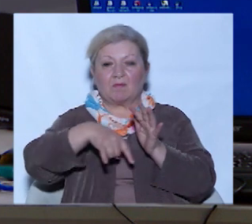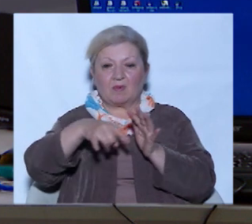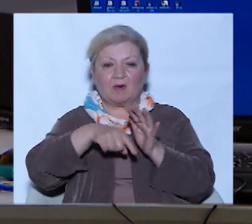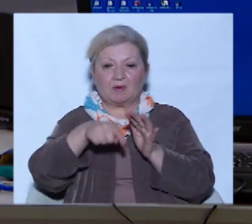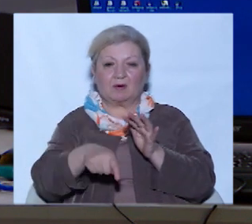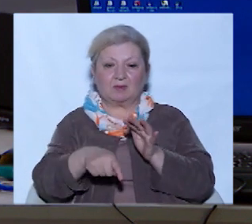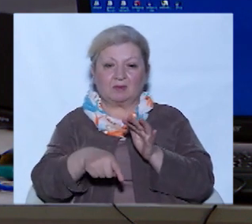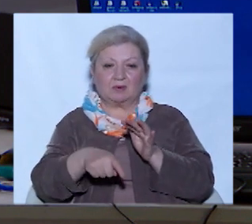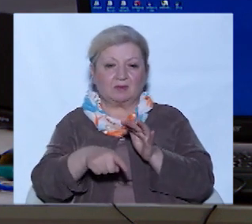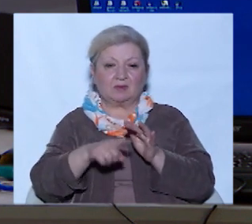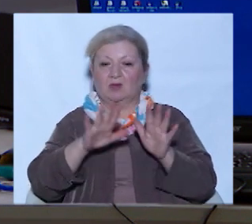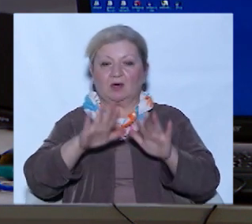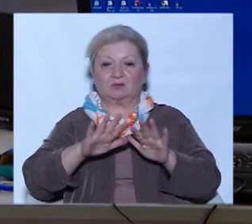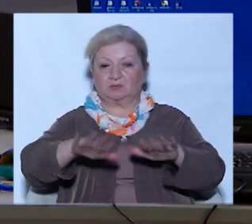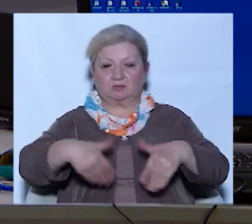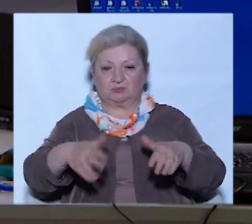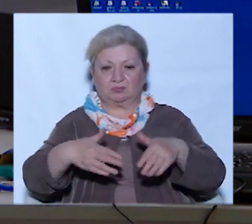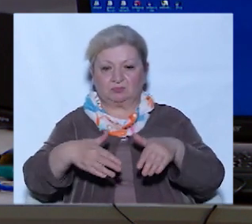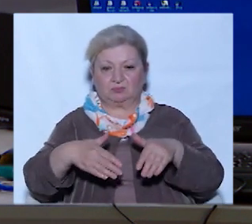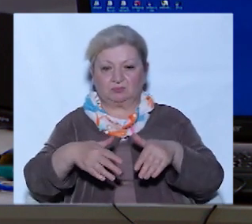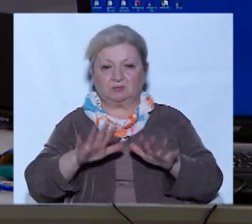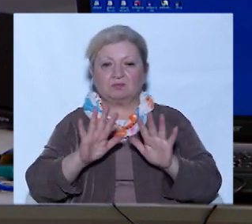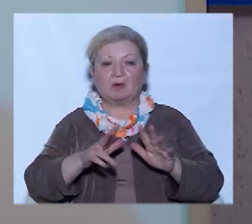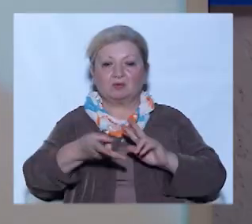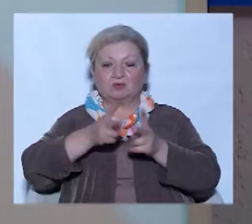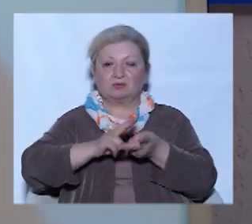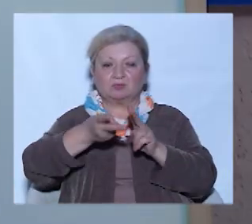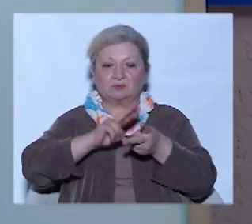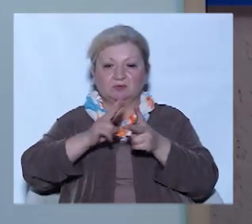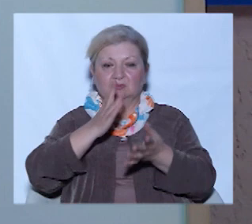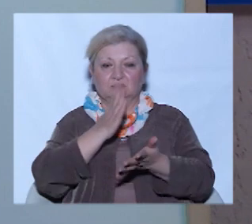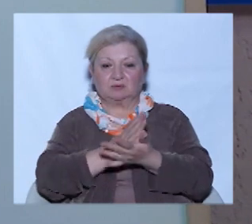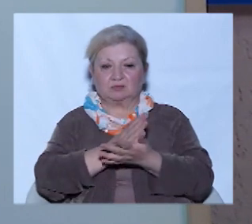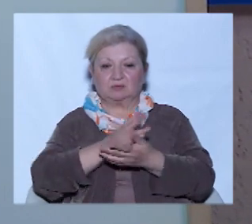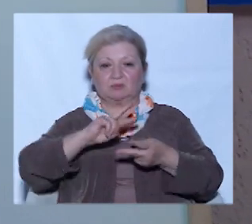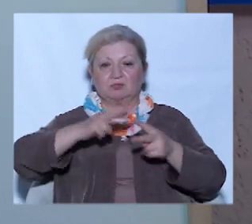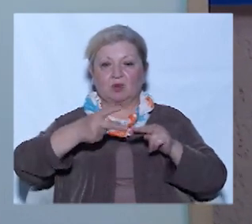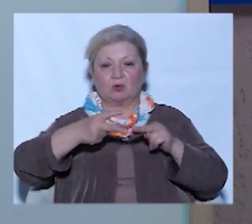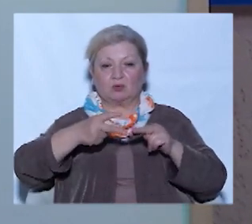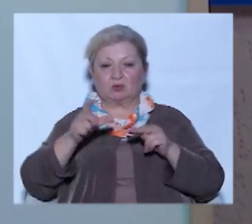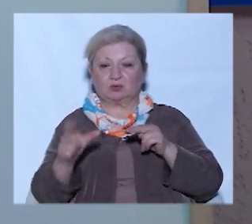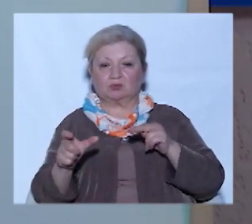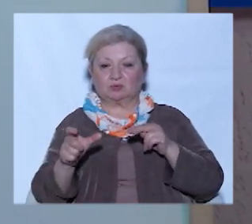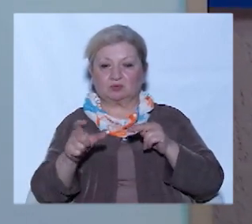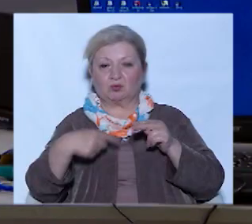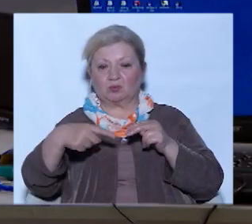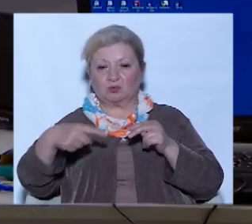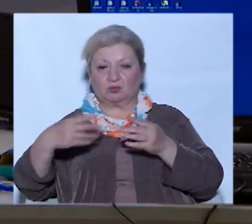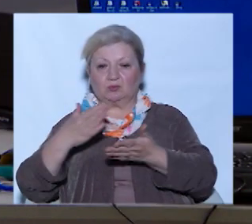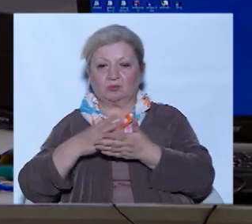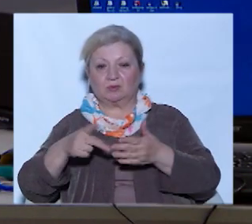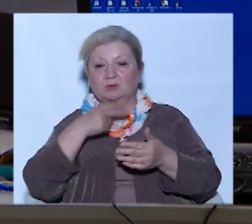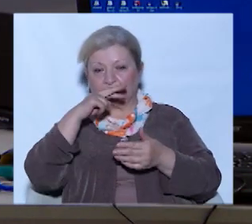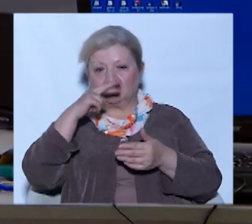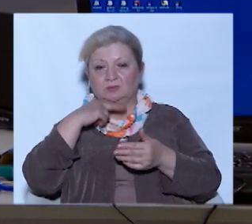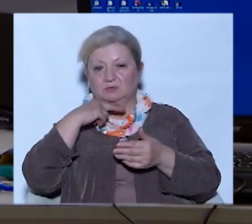ელექტრომაგნიტურ ინდუქციას ამ შემთხვევაში არ აქვს ადგილი. მხოლოდ ცვლილების დროს ხდება წარმოშობა მეორად კოჭაში. თუ დავაკვირდებით კიდევ